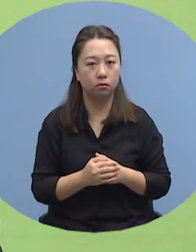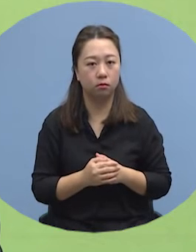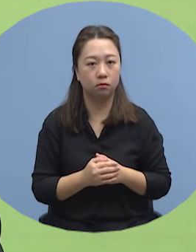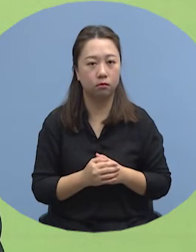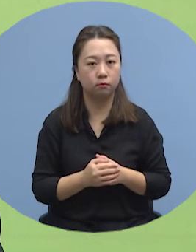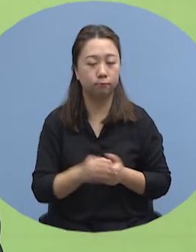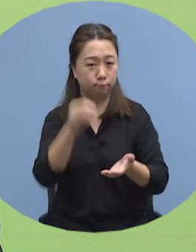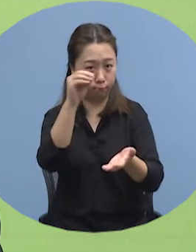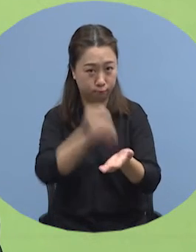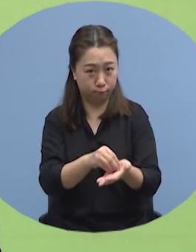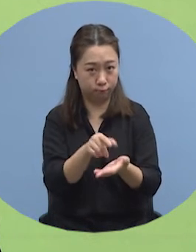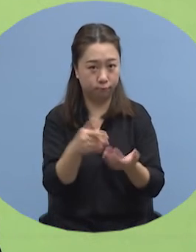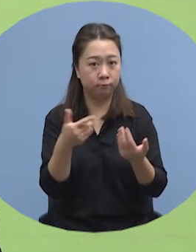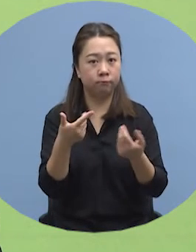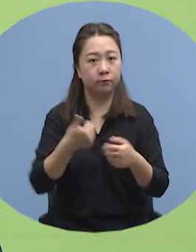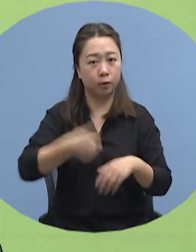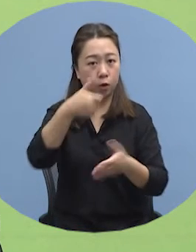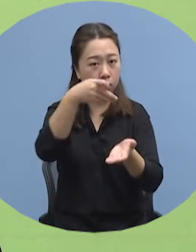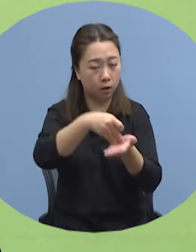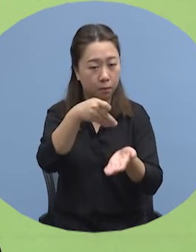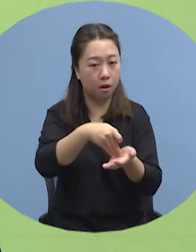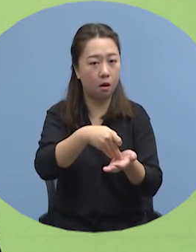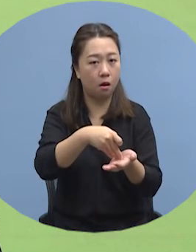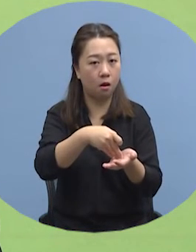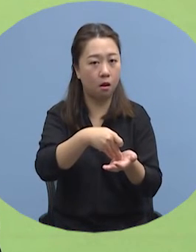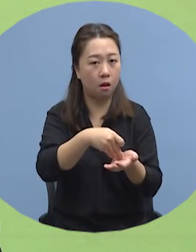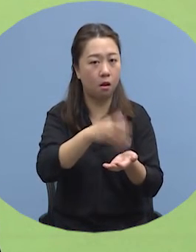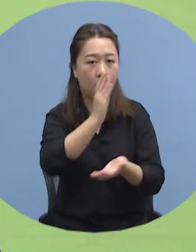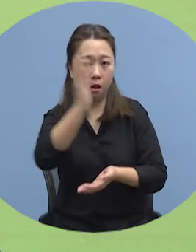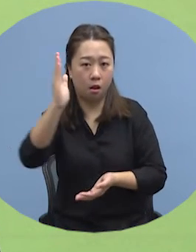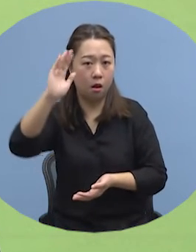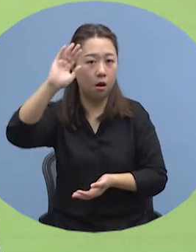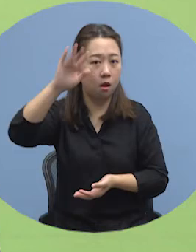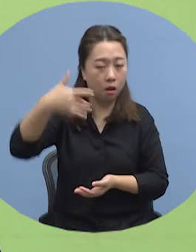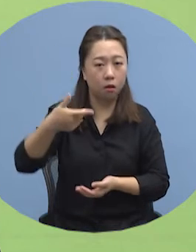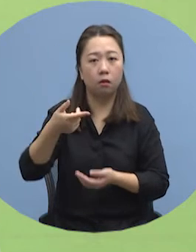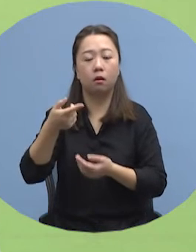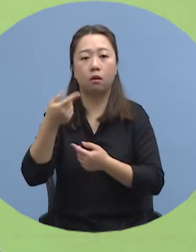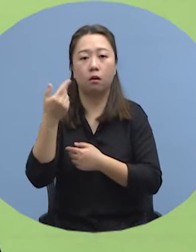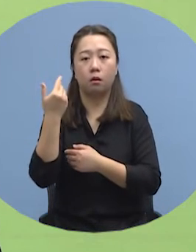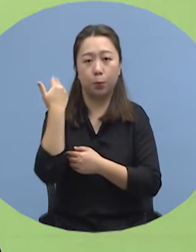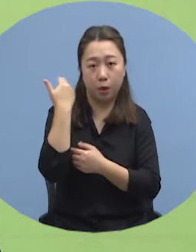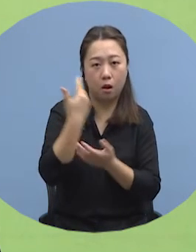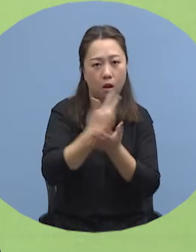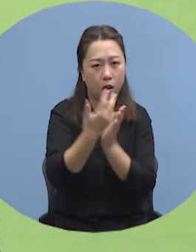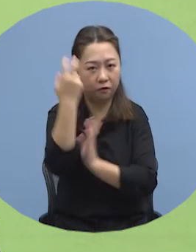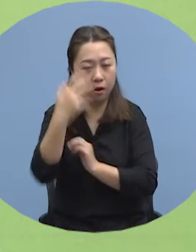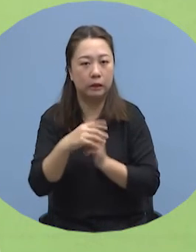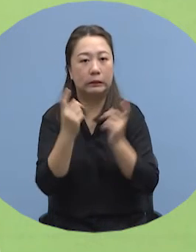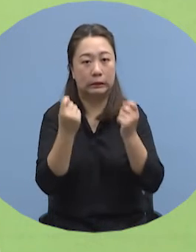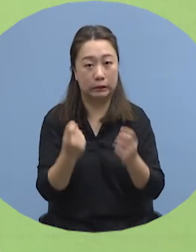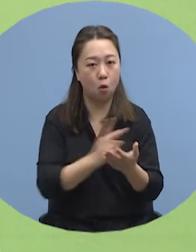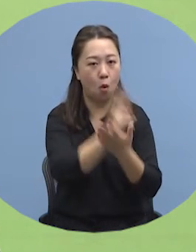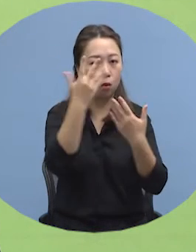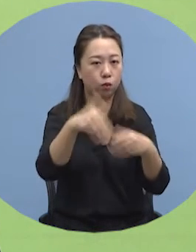被確認資格的候選人來自不同的政治光譜，證明完善之後的